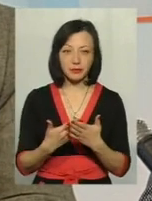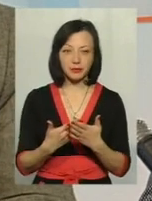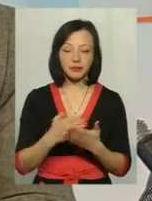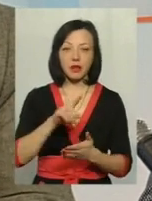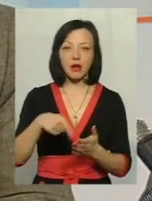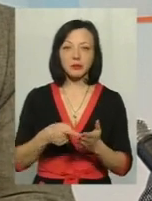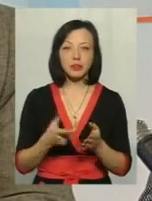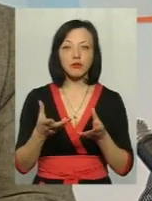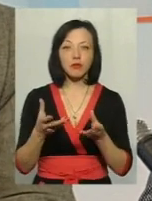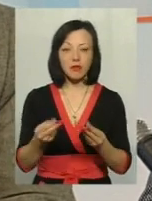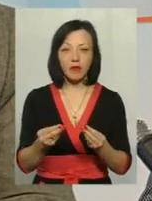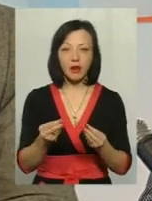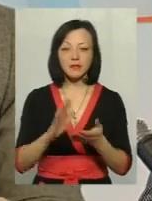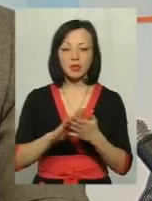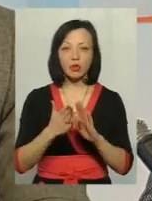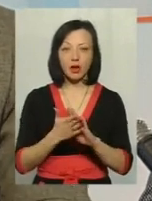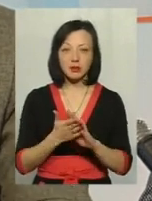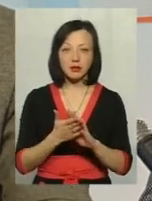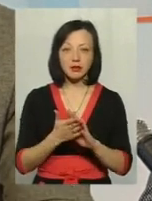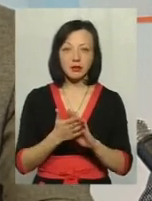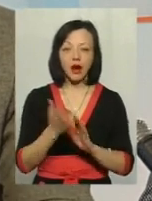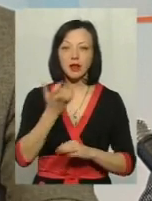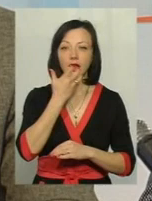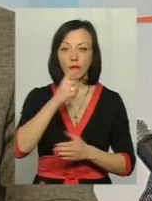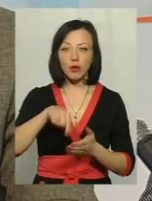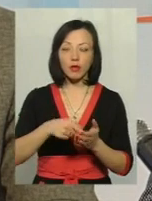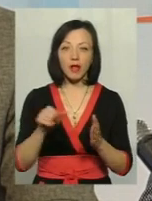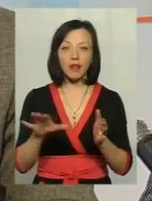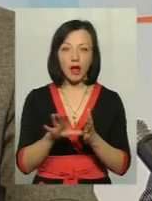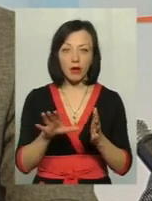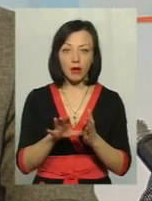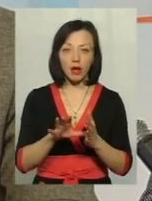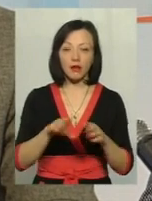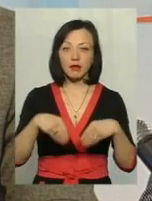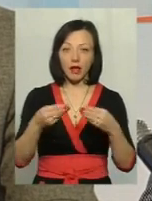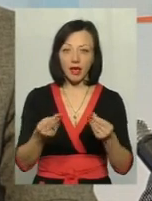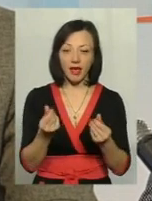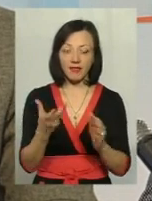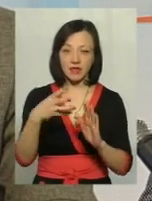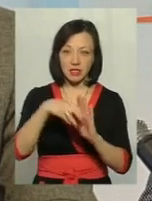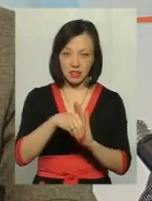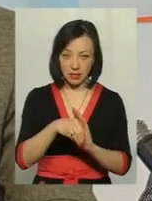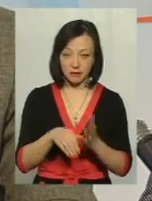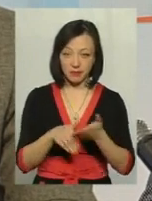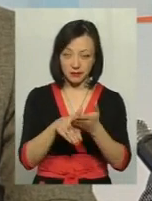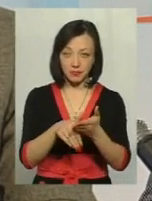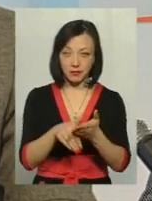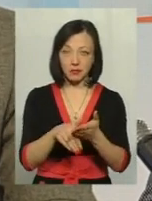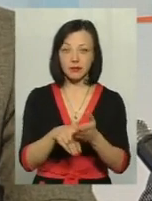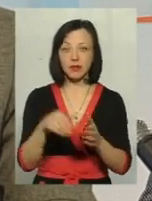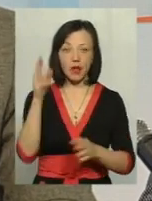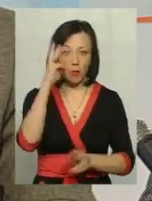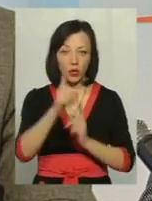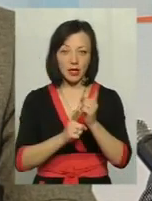місто впливає в ситуації з теплокомуненерго. Вони, місто дає інвестиції, теплокомуненерго